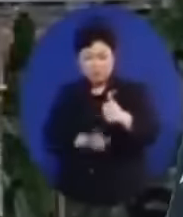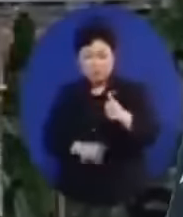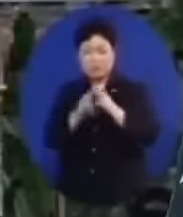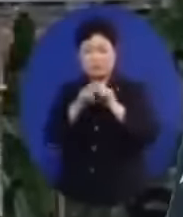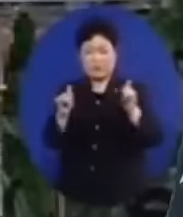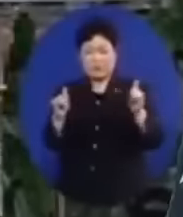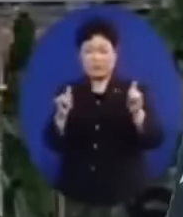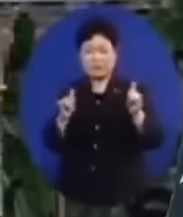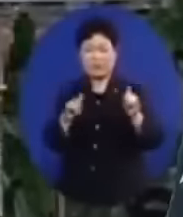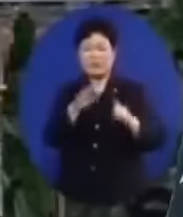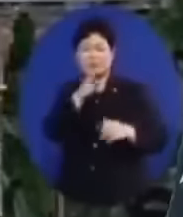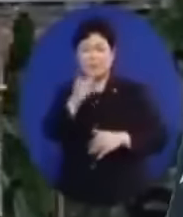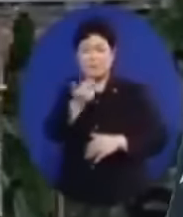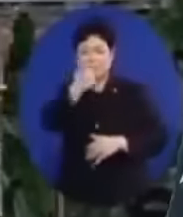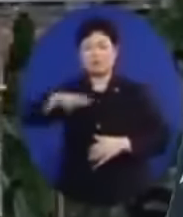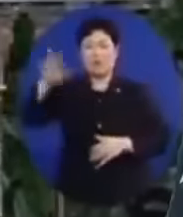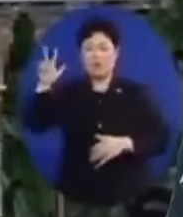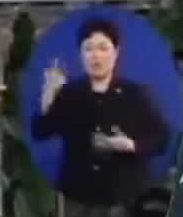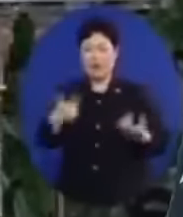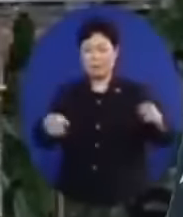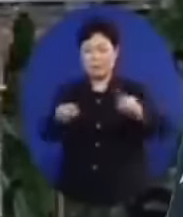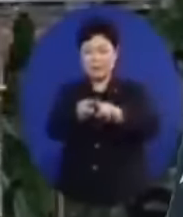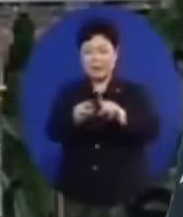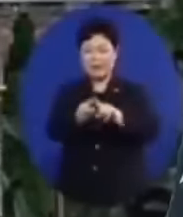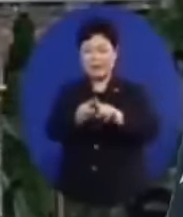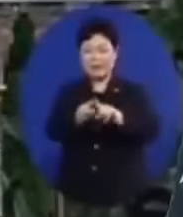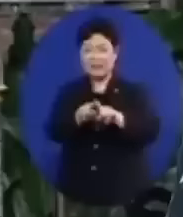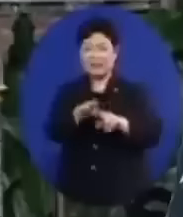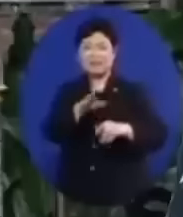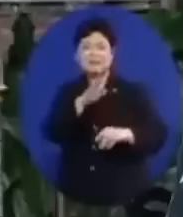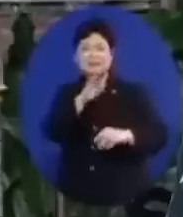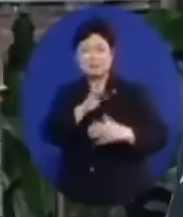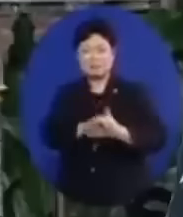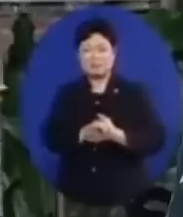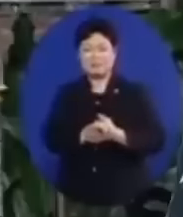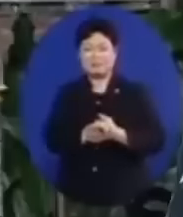사람들은 목숨을 내놓고 같이 짐을 짊어져 줘요.